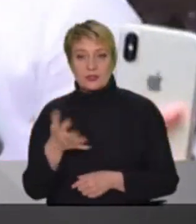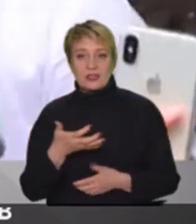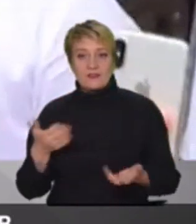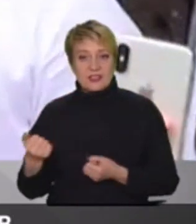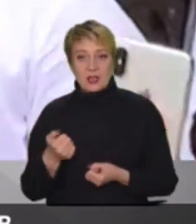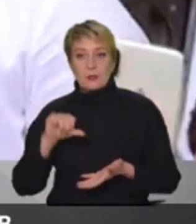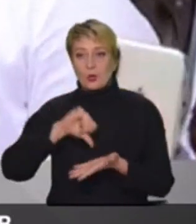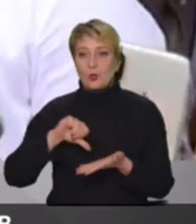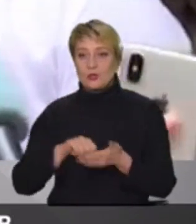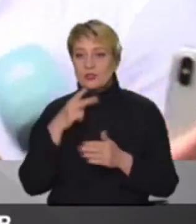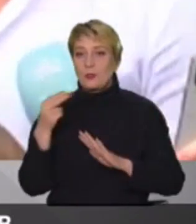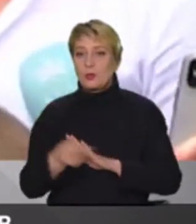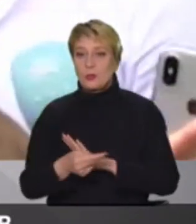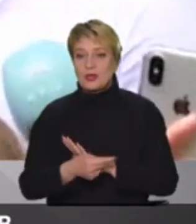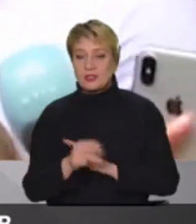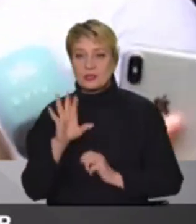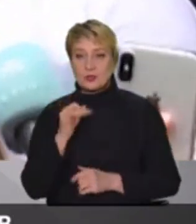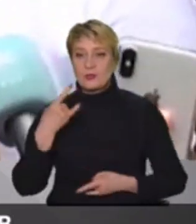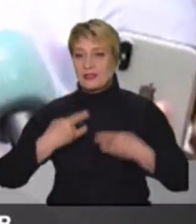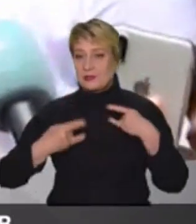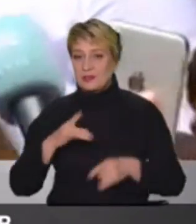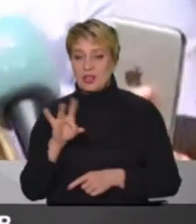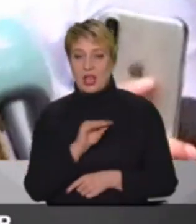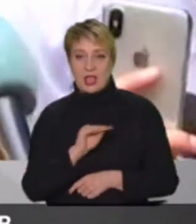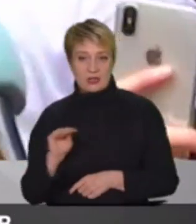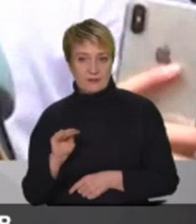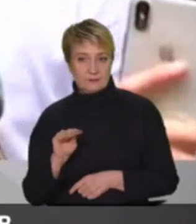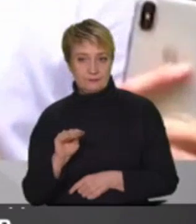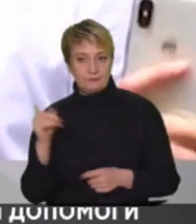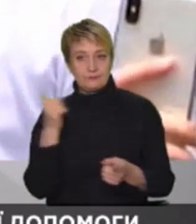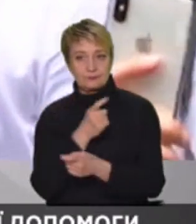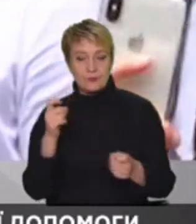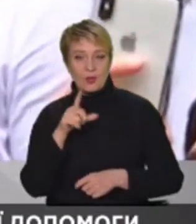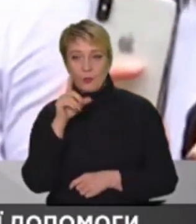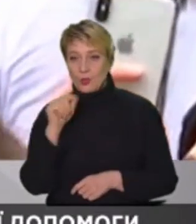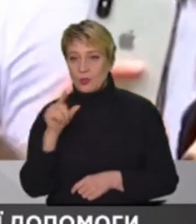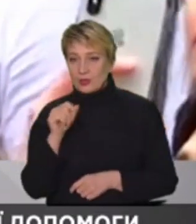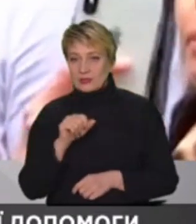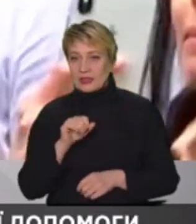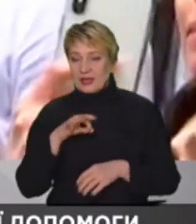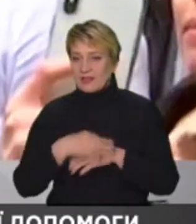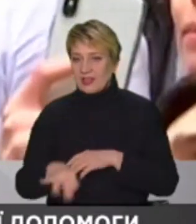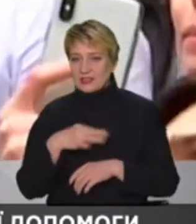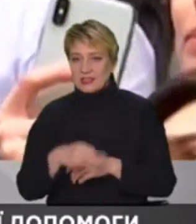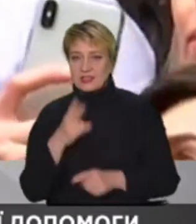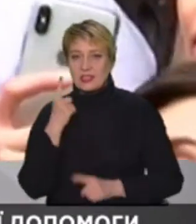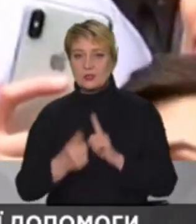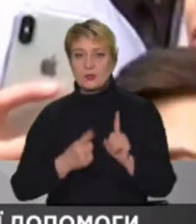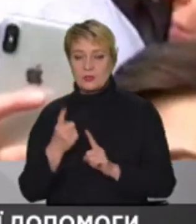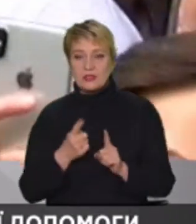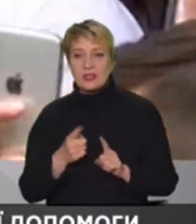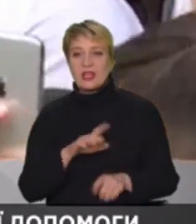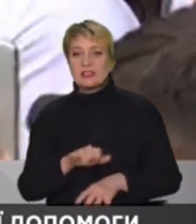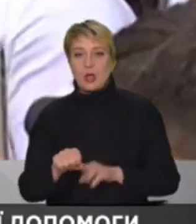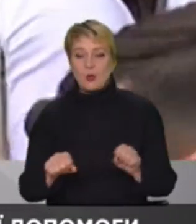шоу на телебаченні РФ. Кива публічно закликав Путіна до насильницької зміни конституційного ладу і захоплення